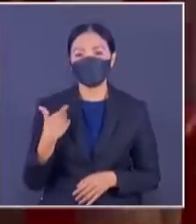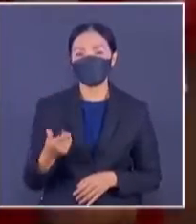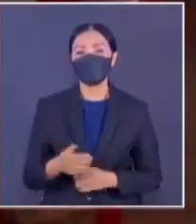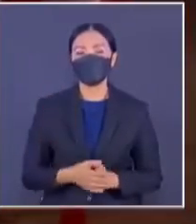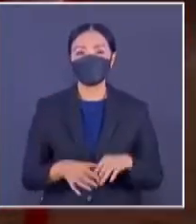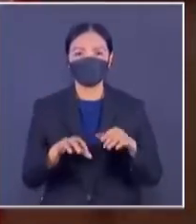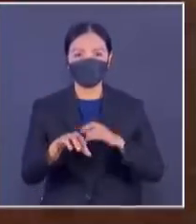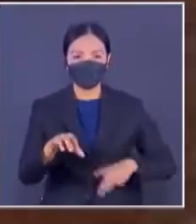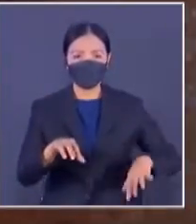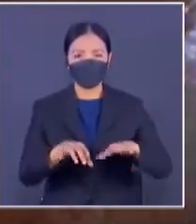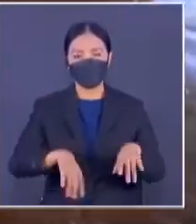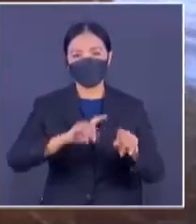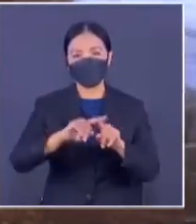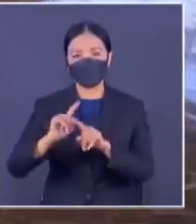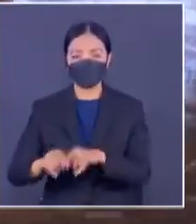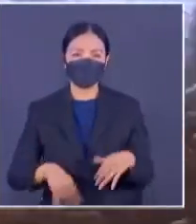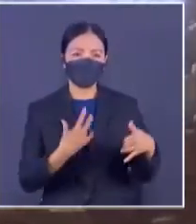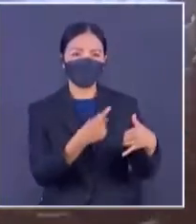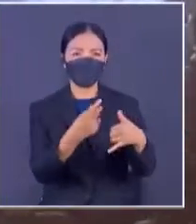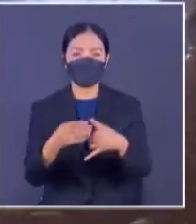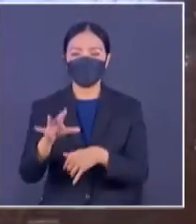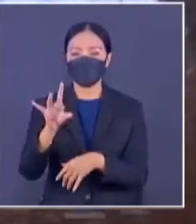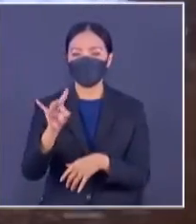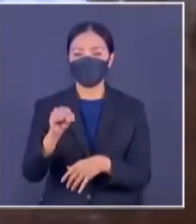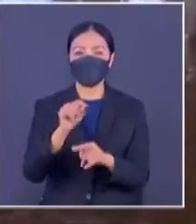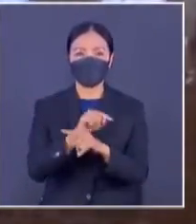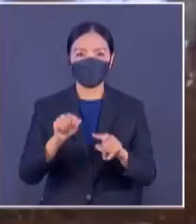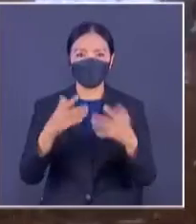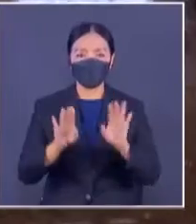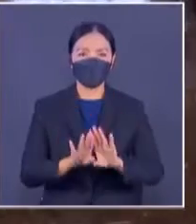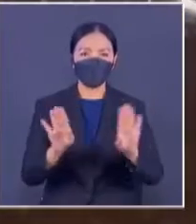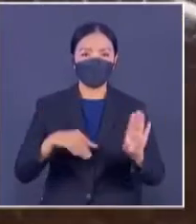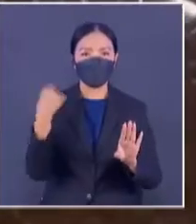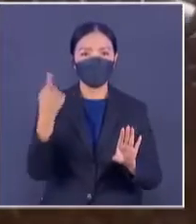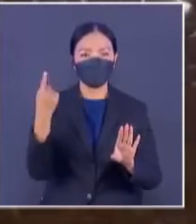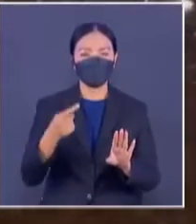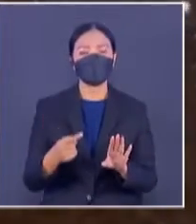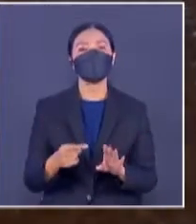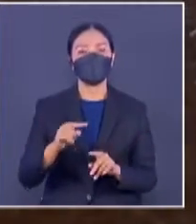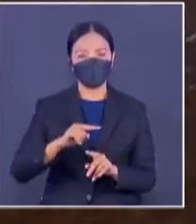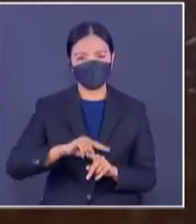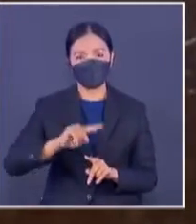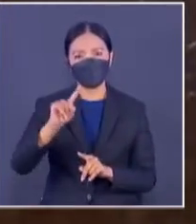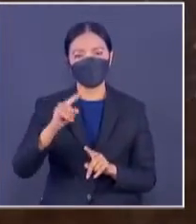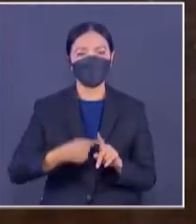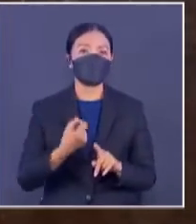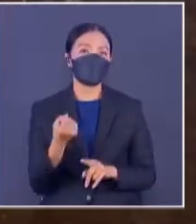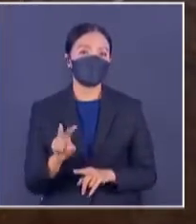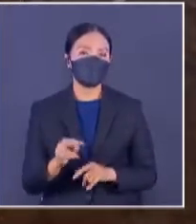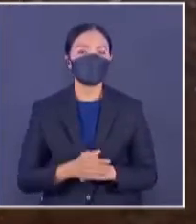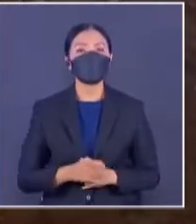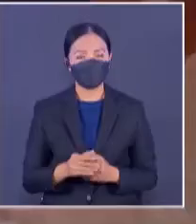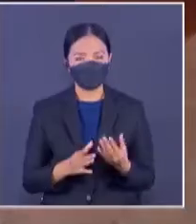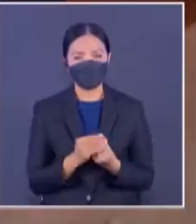ามพื้นที่เกาะต่างๆเนี่ยให้ได้มากกว่าร้อยละ80ก่อนที่จะมีการเปิดท่องเที่ยว ก็อีก1สัปดาห์ครับก็เชื่อว่าน่าจะ